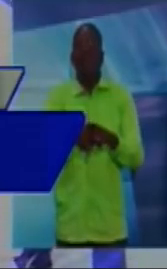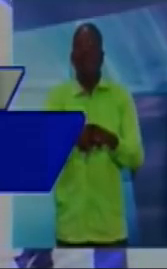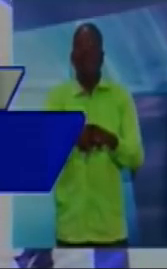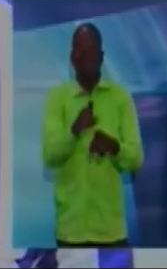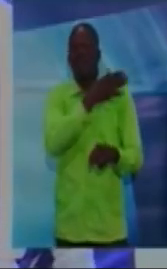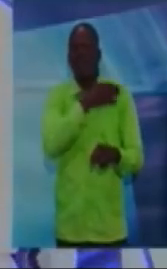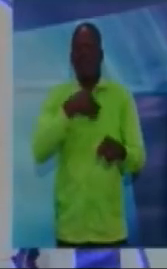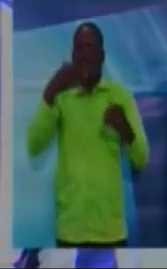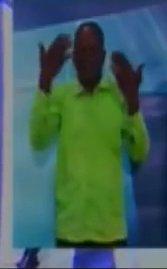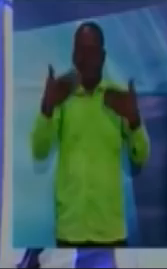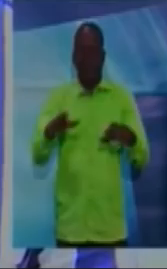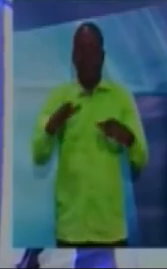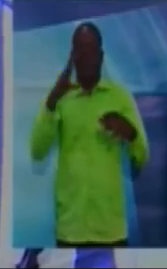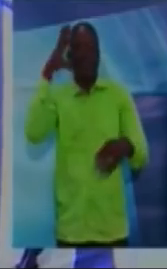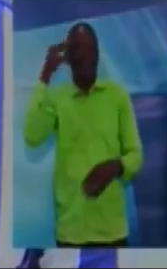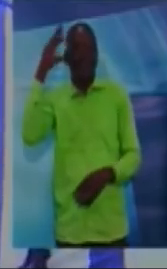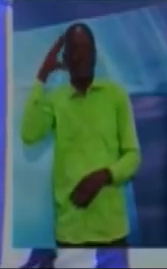et déjà apprendre de l'expérience,